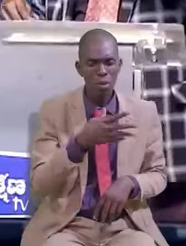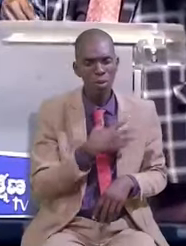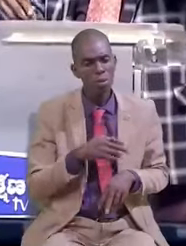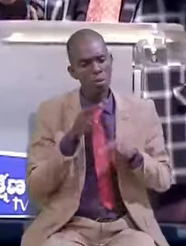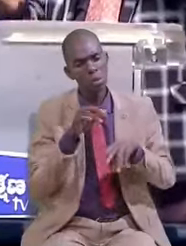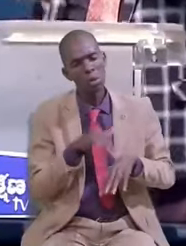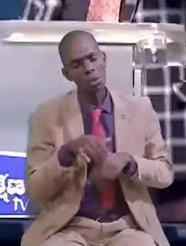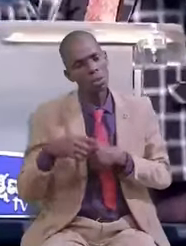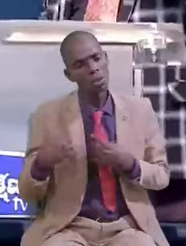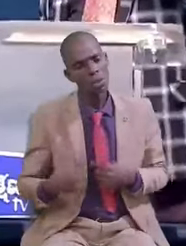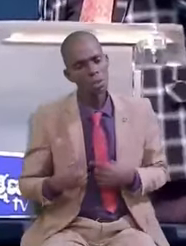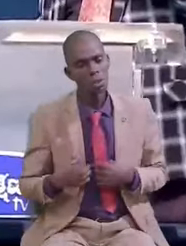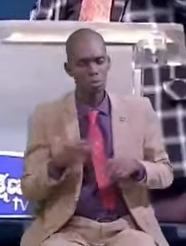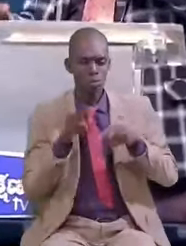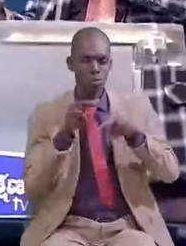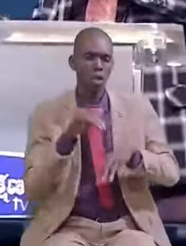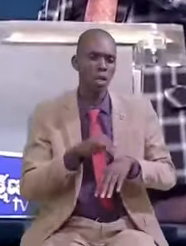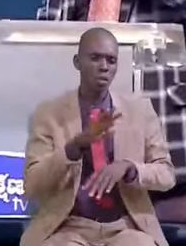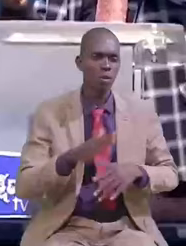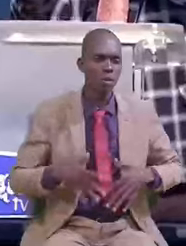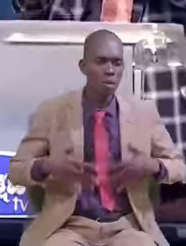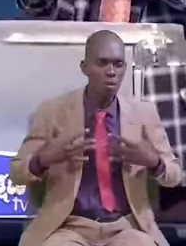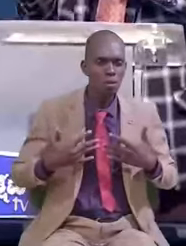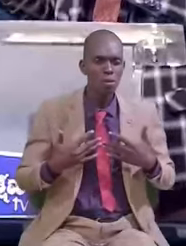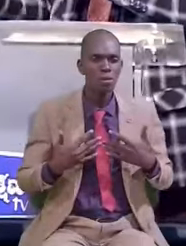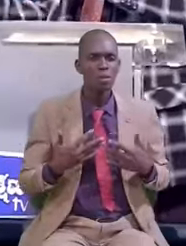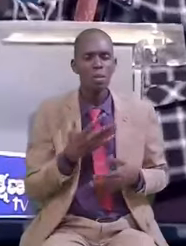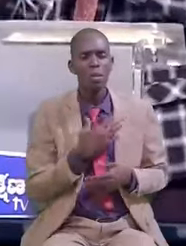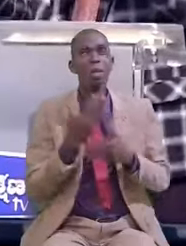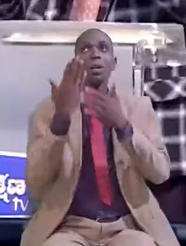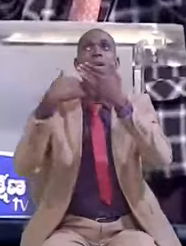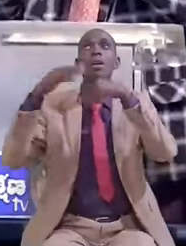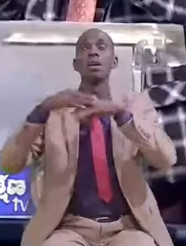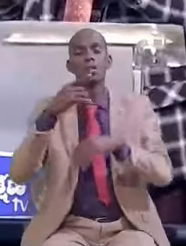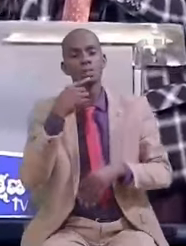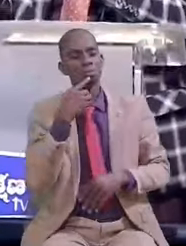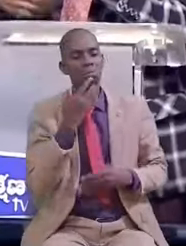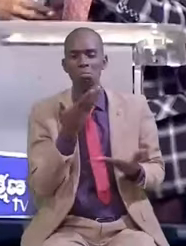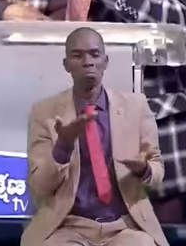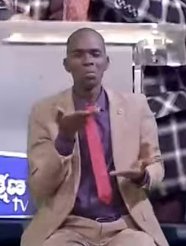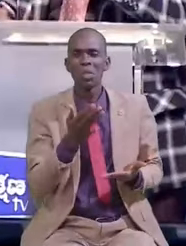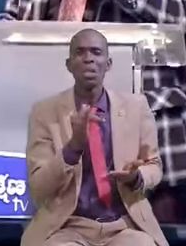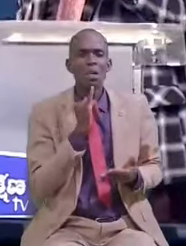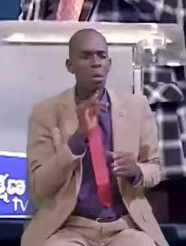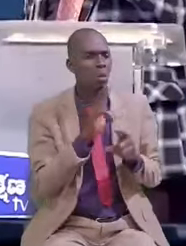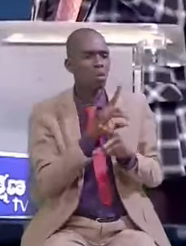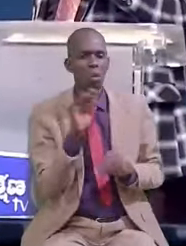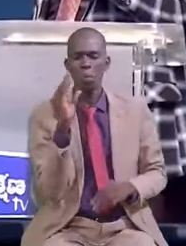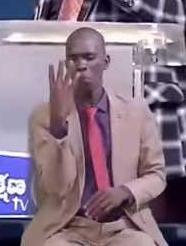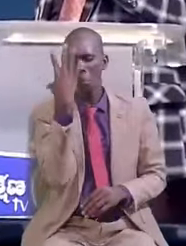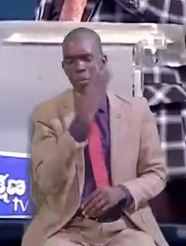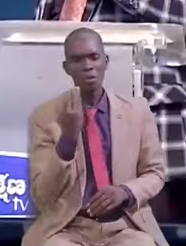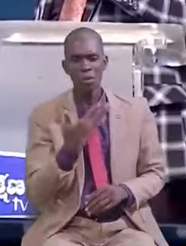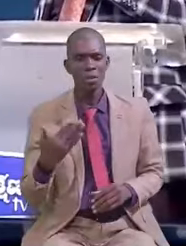Il regarde votre vie. Le ciel dit, il n'y a rien de